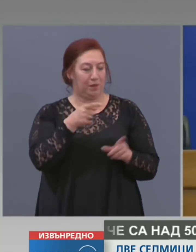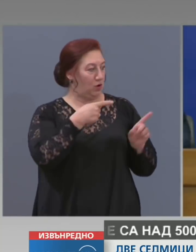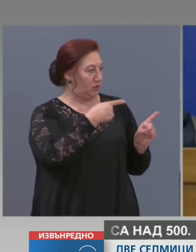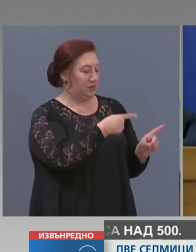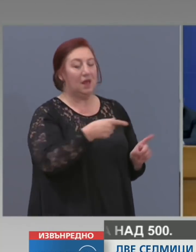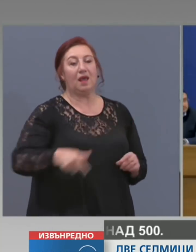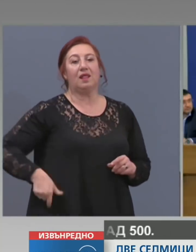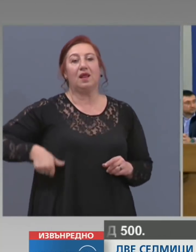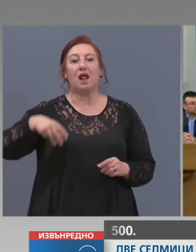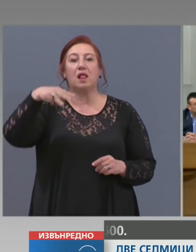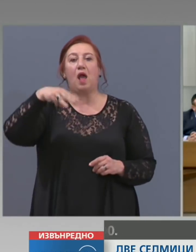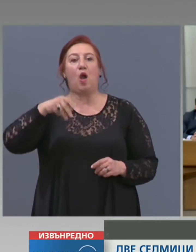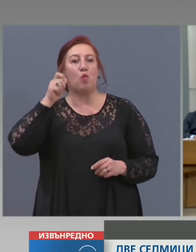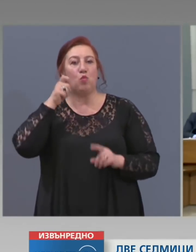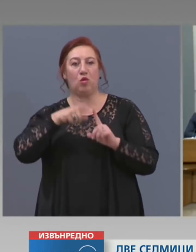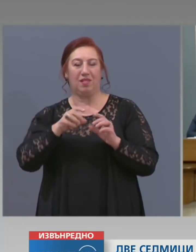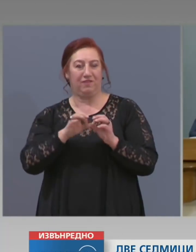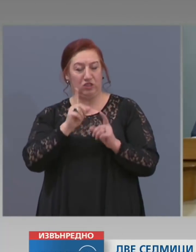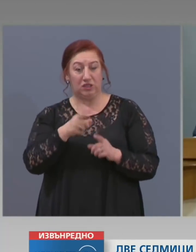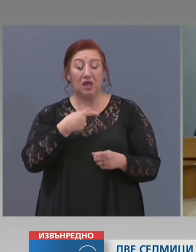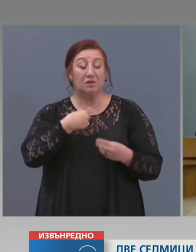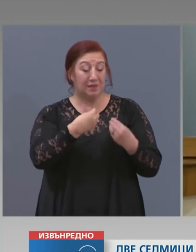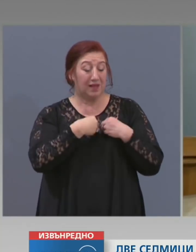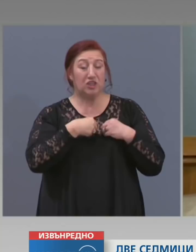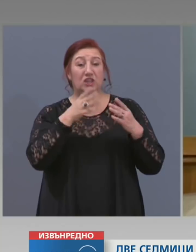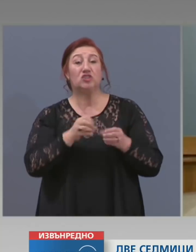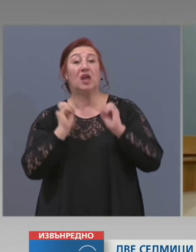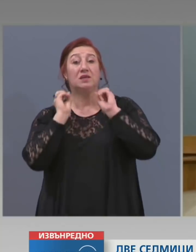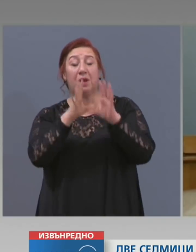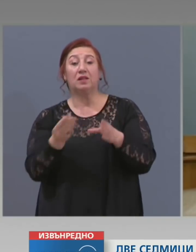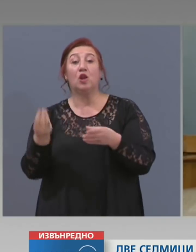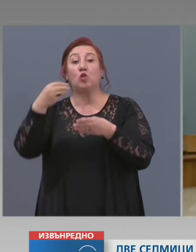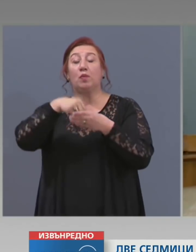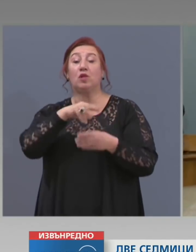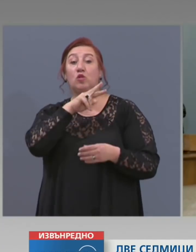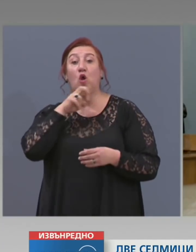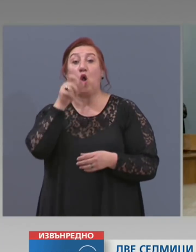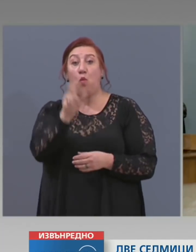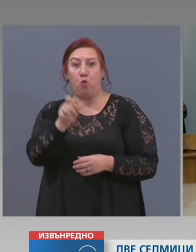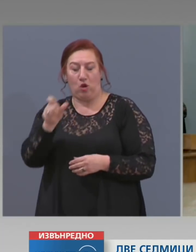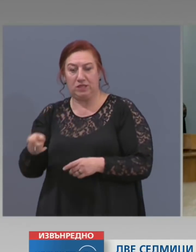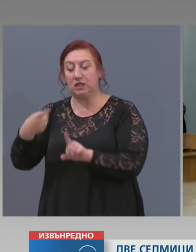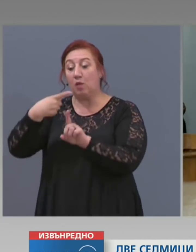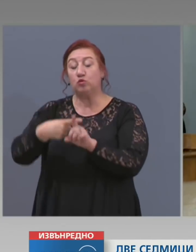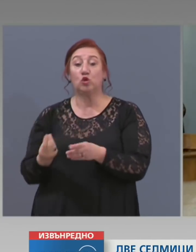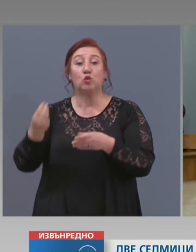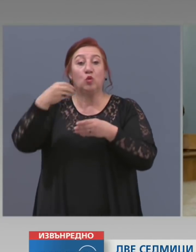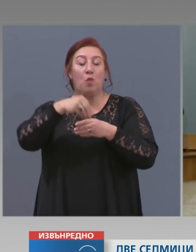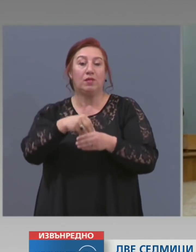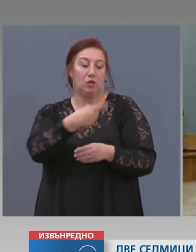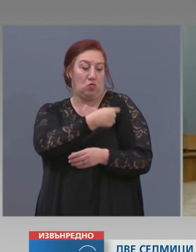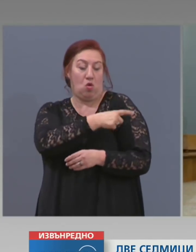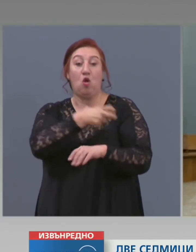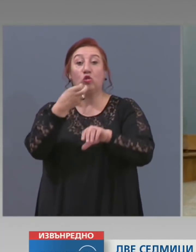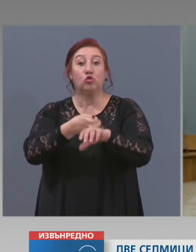може ли да ни кажете дали ще могат, дали ще се изпратят допълнително полиция в града и допълнително лекари в случай, че се налага? Едва ли в Банско